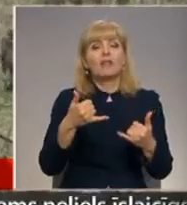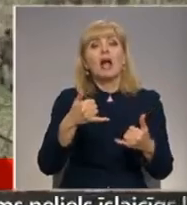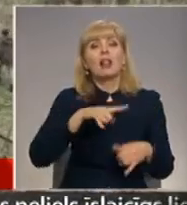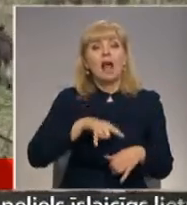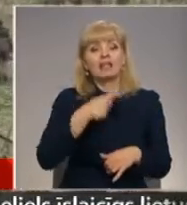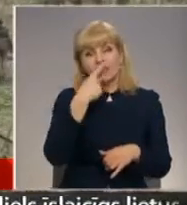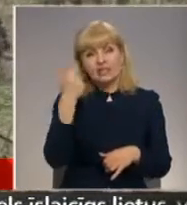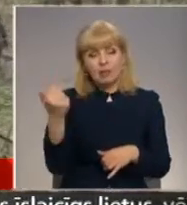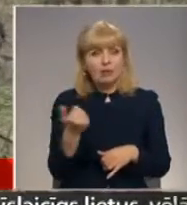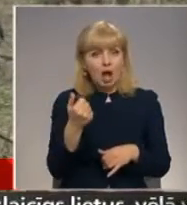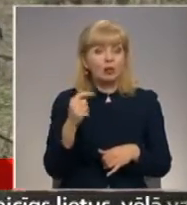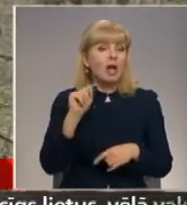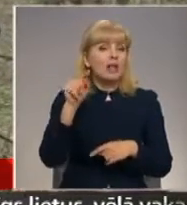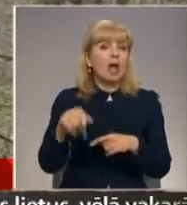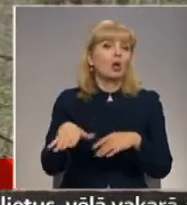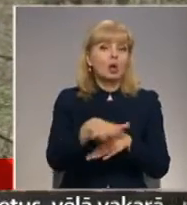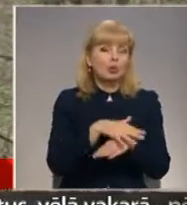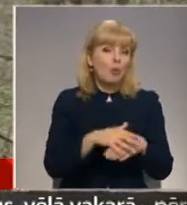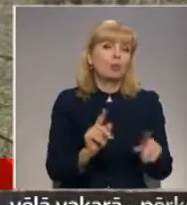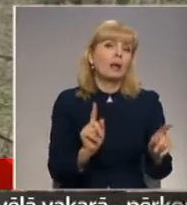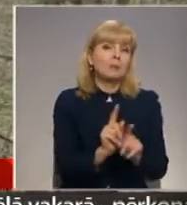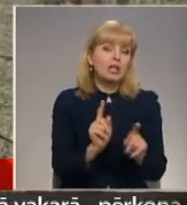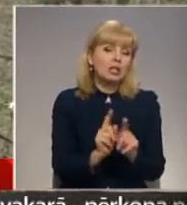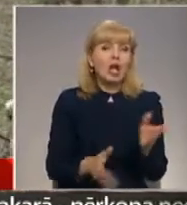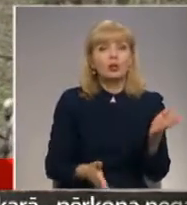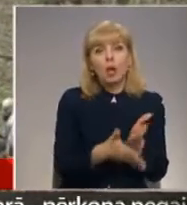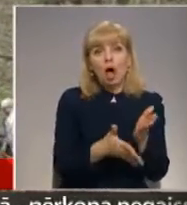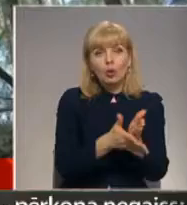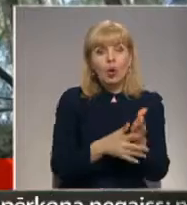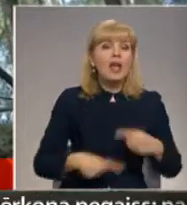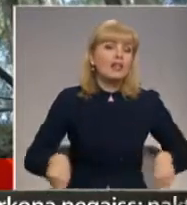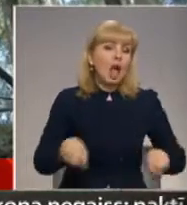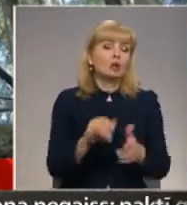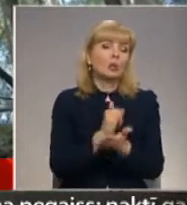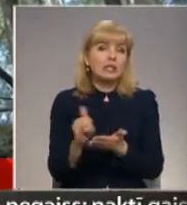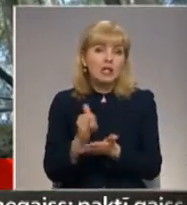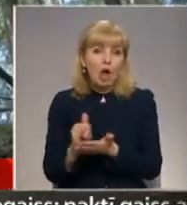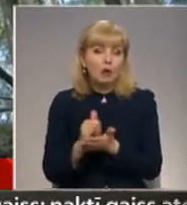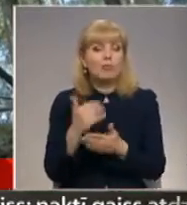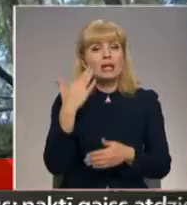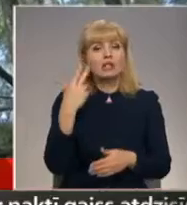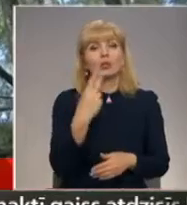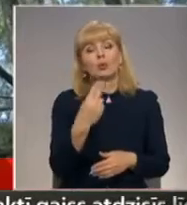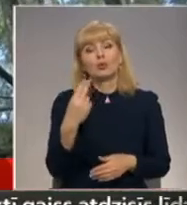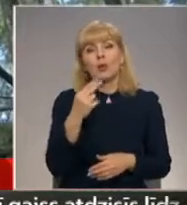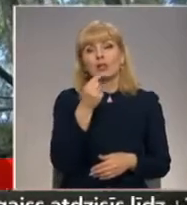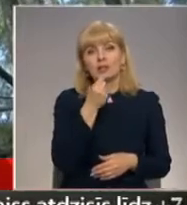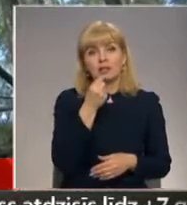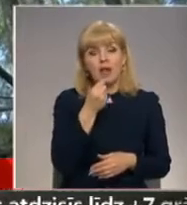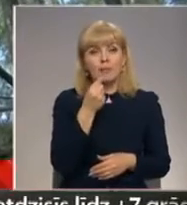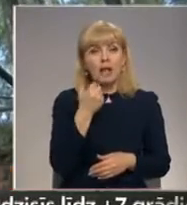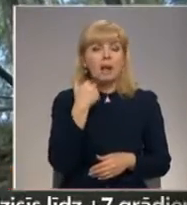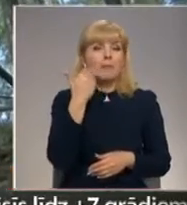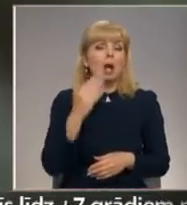svētkos un nākamreiz kuplākā pulkā tikties un organizēt talku, lai teritoriju sakoptu, iecerēts 22. septembrī Baltu